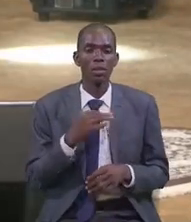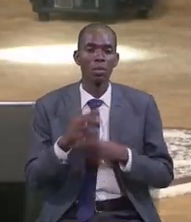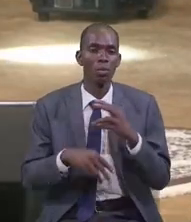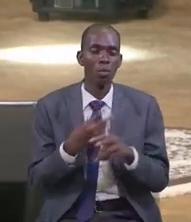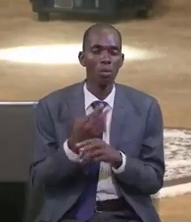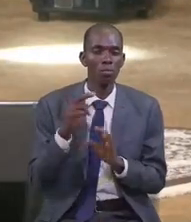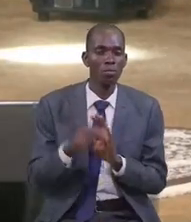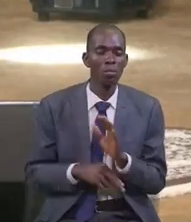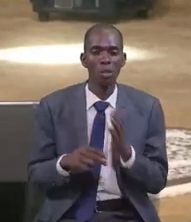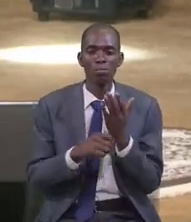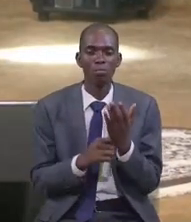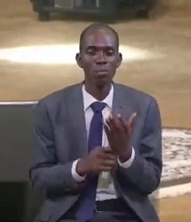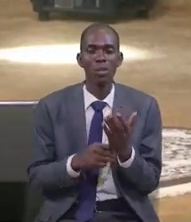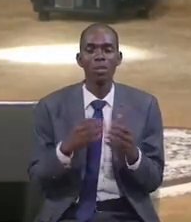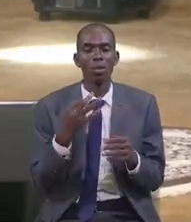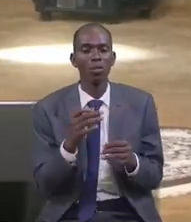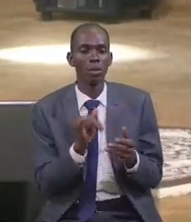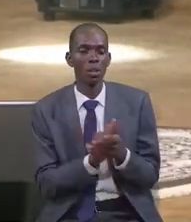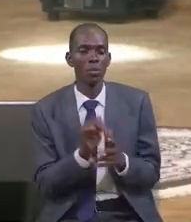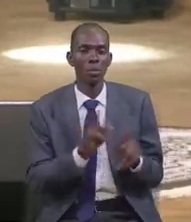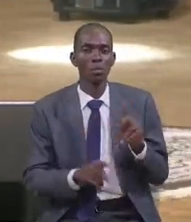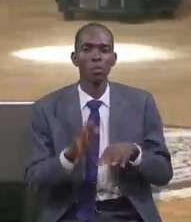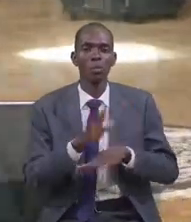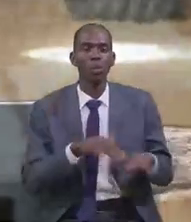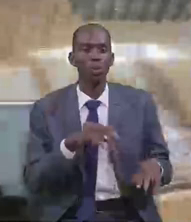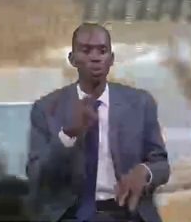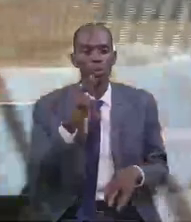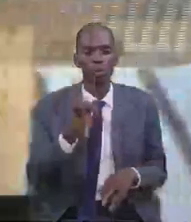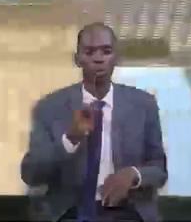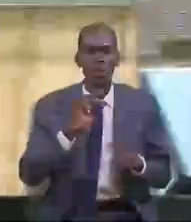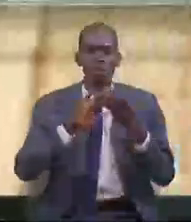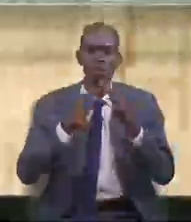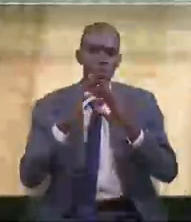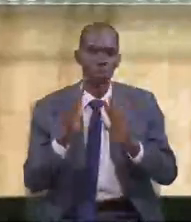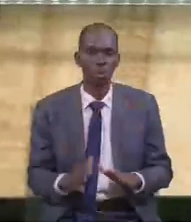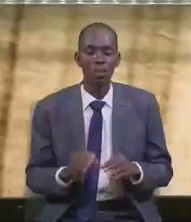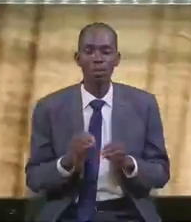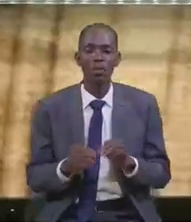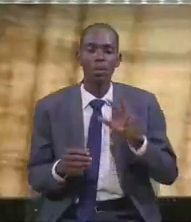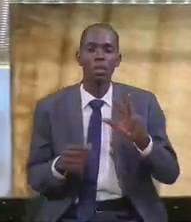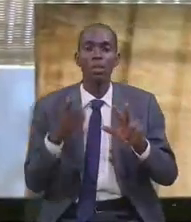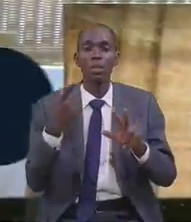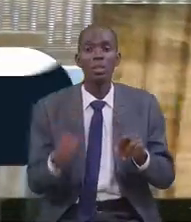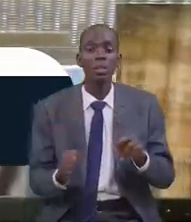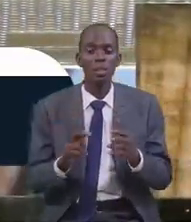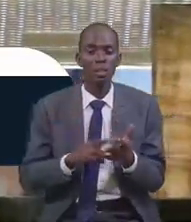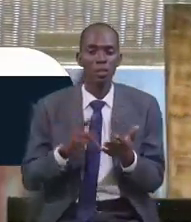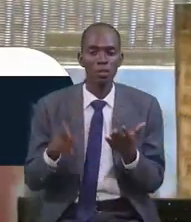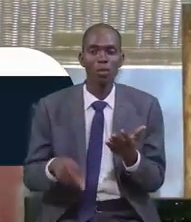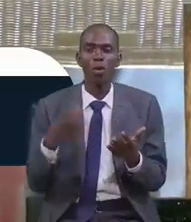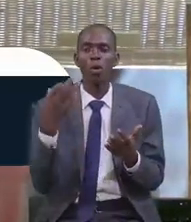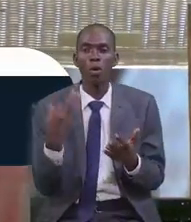la dignité des Nazaréens désignés. 3. La conséquence d'égarement par les